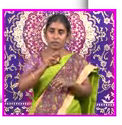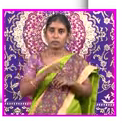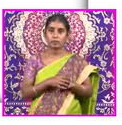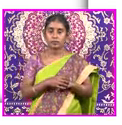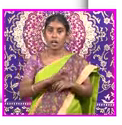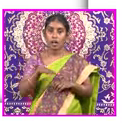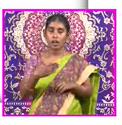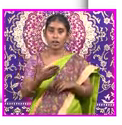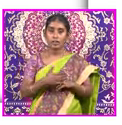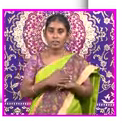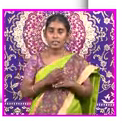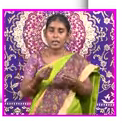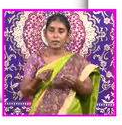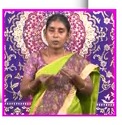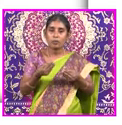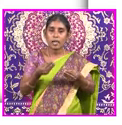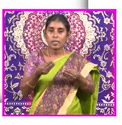வடக்கிலிருந்து ஆர்க்டிக் வட்டம்